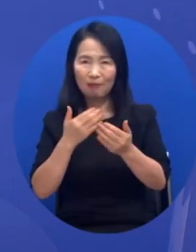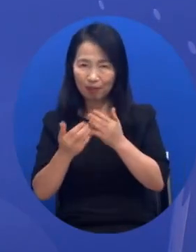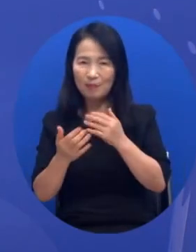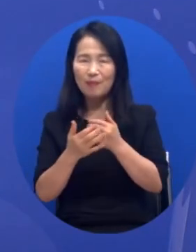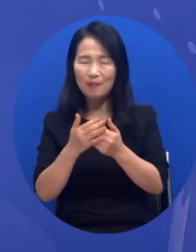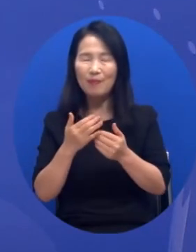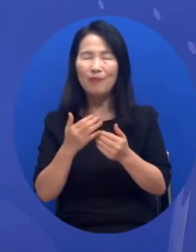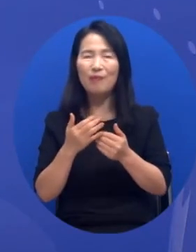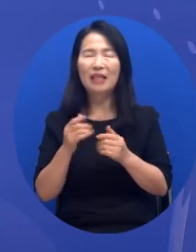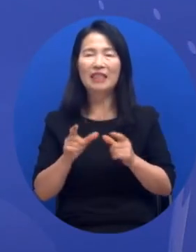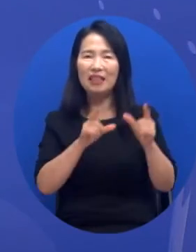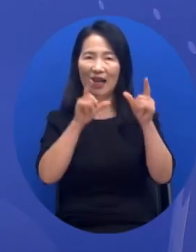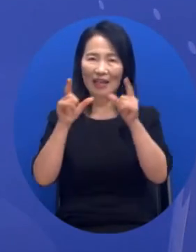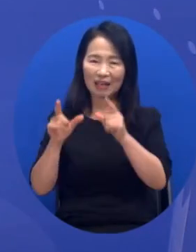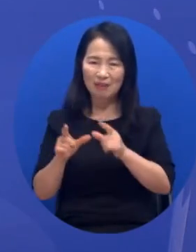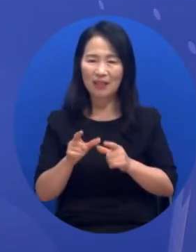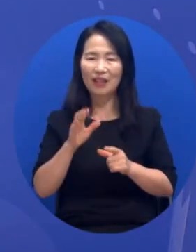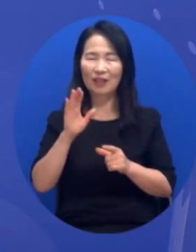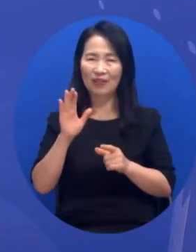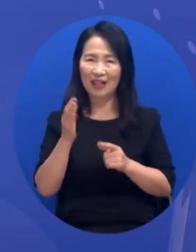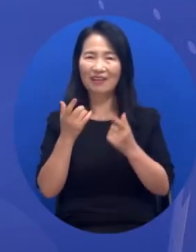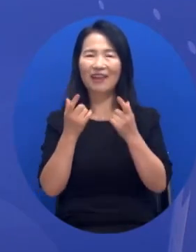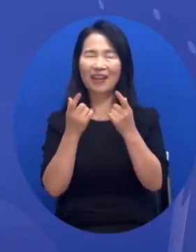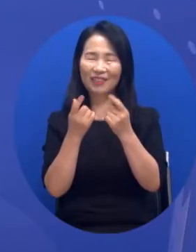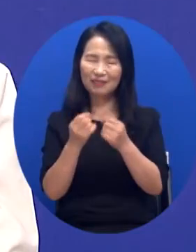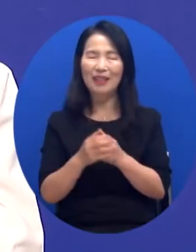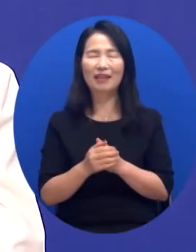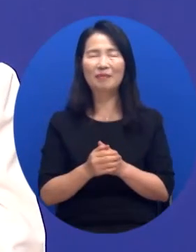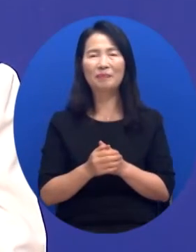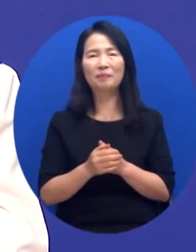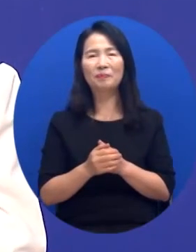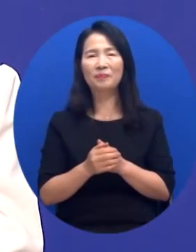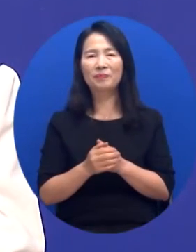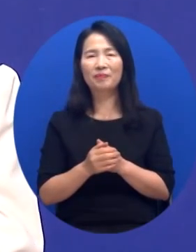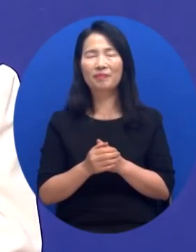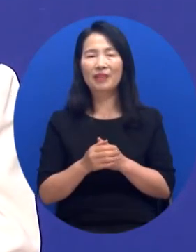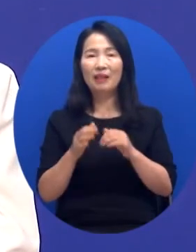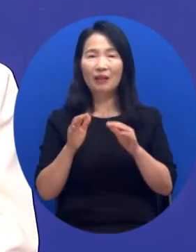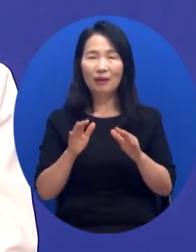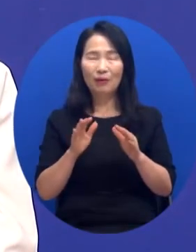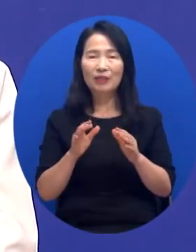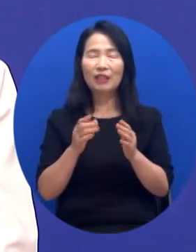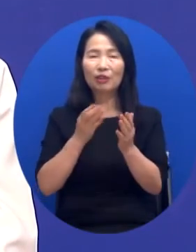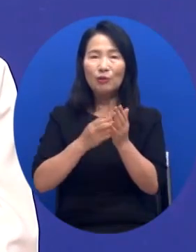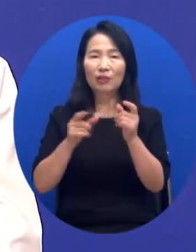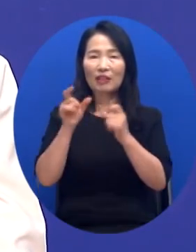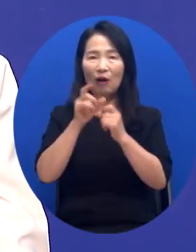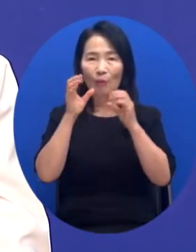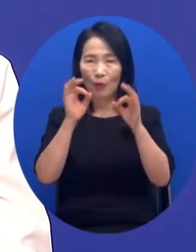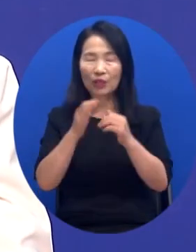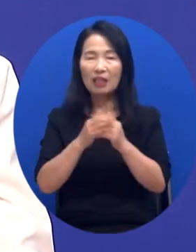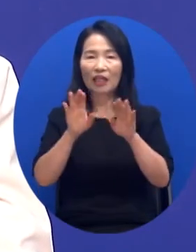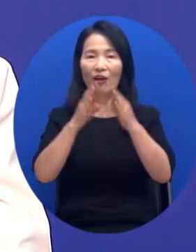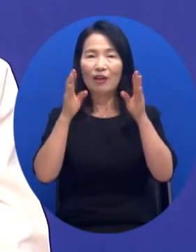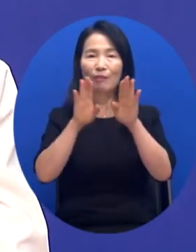있지 않을까 그런 마음이 듭니다. 네, 네 알겠습니다. 네, 오늘 뉴스 보기 시간에는